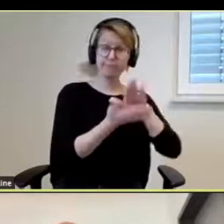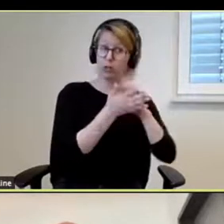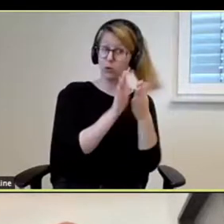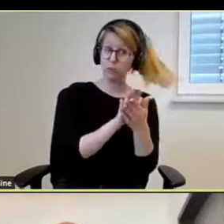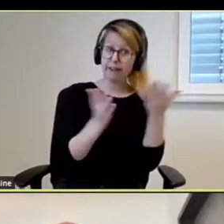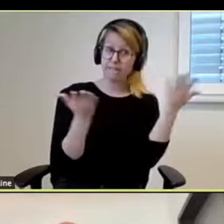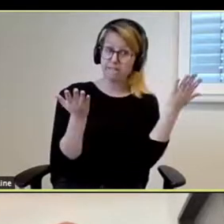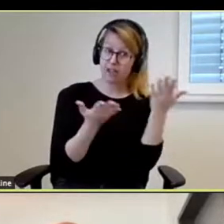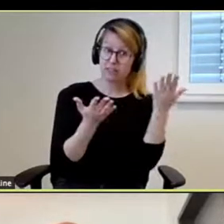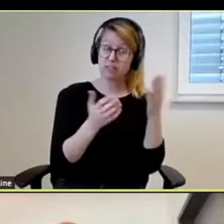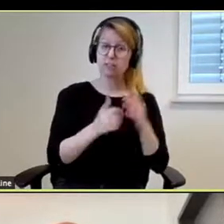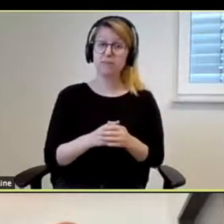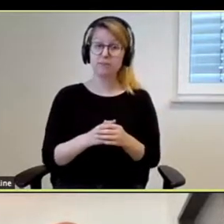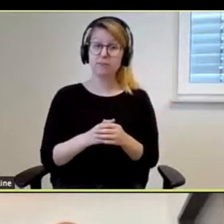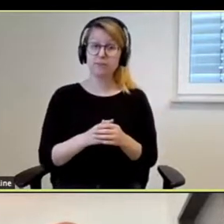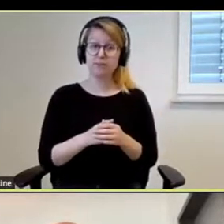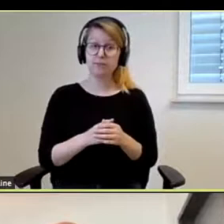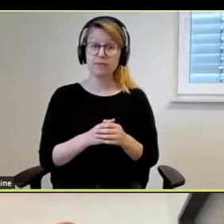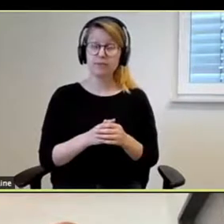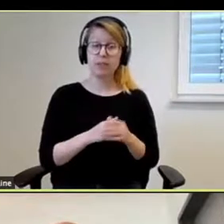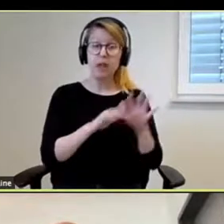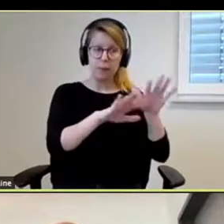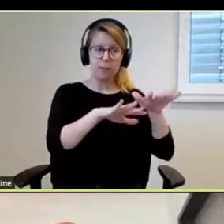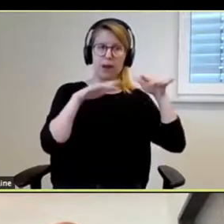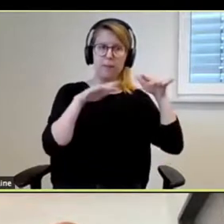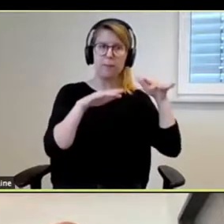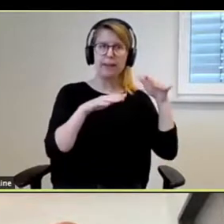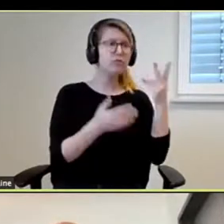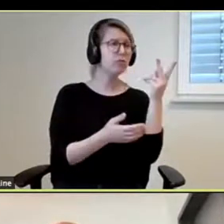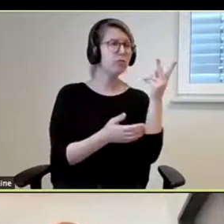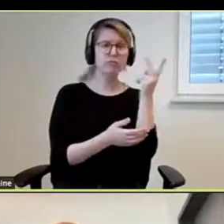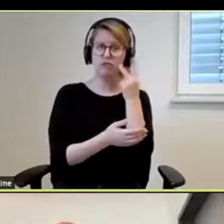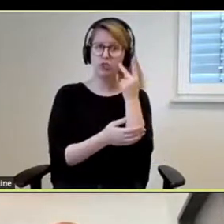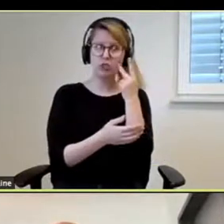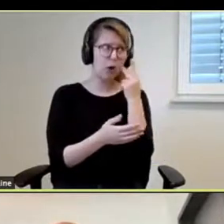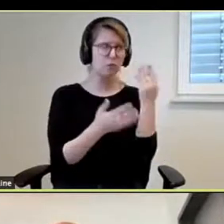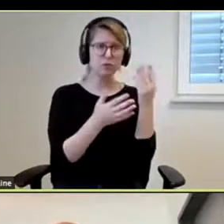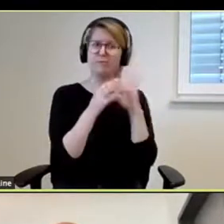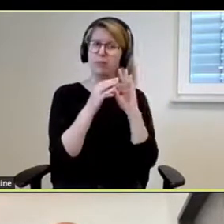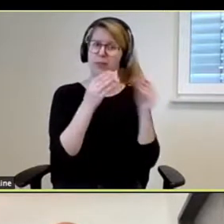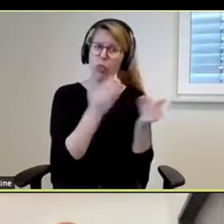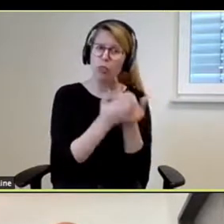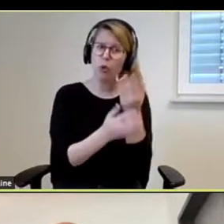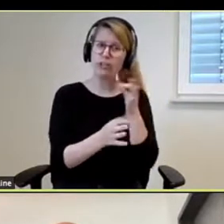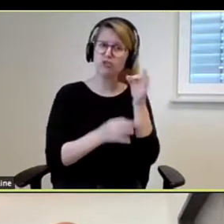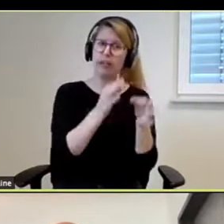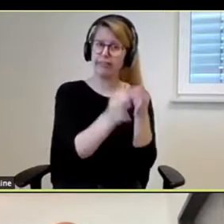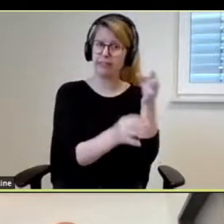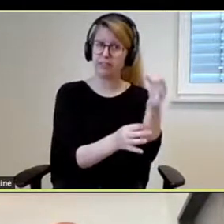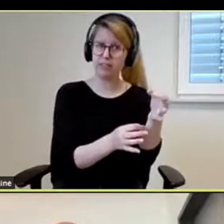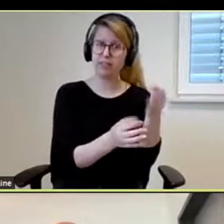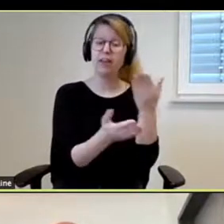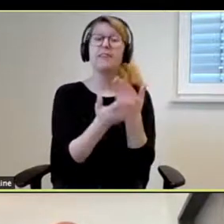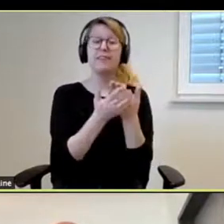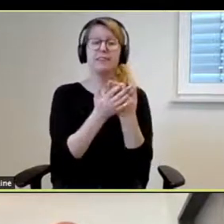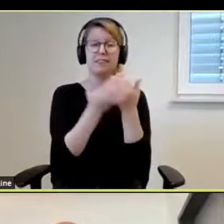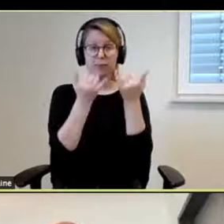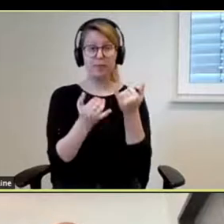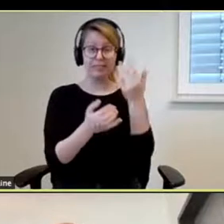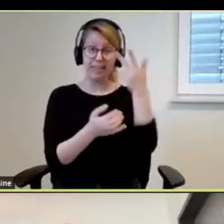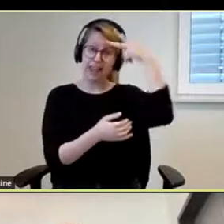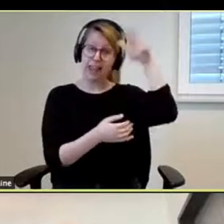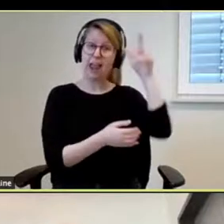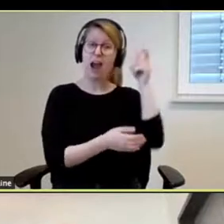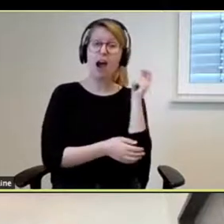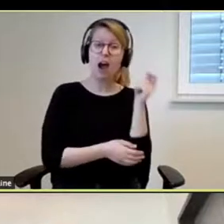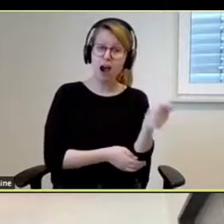was Parlament ganz gern von der Kommission hat, für eine neue Strategie. Da bin ich mal geschwind unten, mal Marc Angel, den die Doleanze